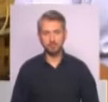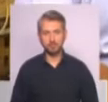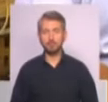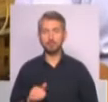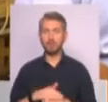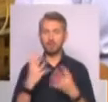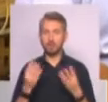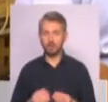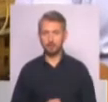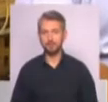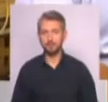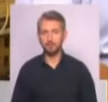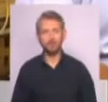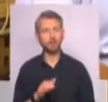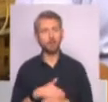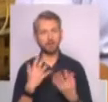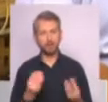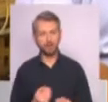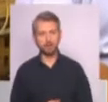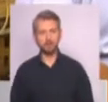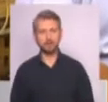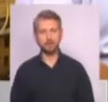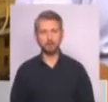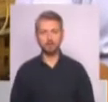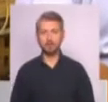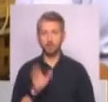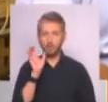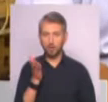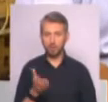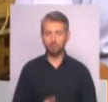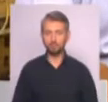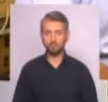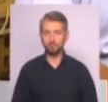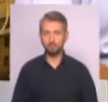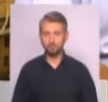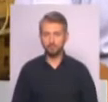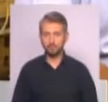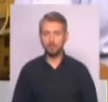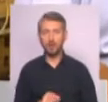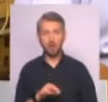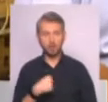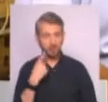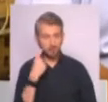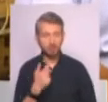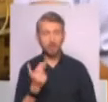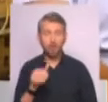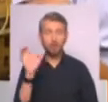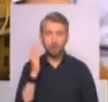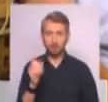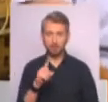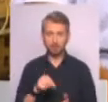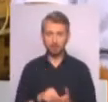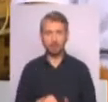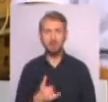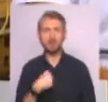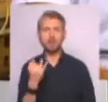Добрий день. Добрий день. Слухаємо. Алло, мене слухаєте? Так, слухаємо ваше запитання. У